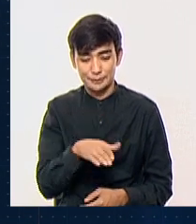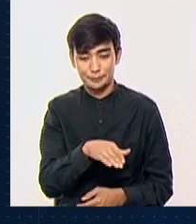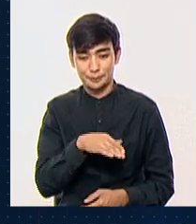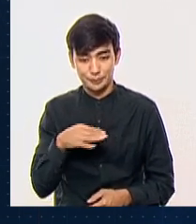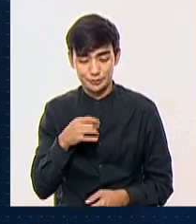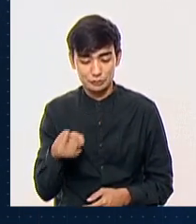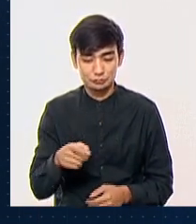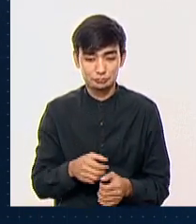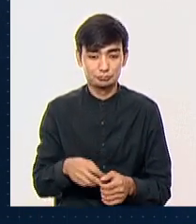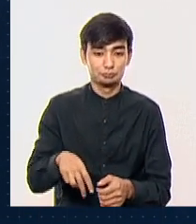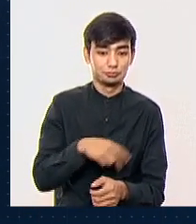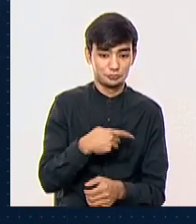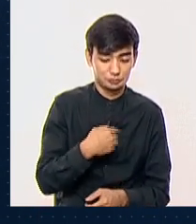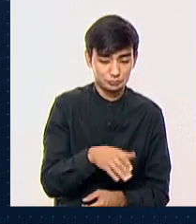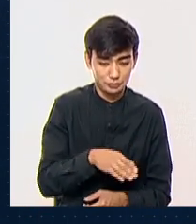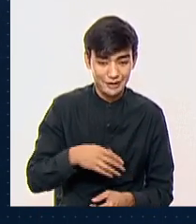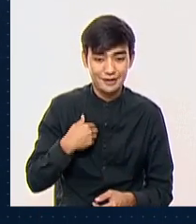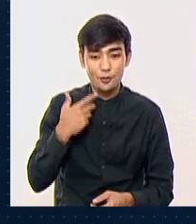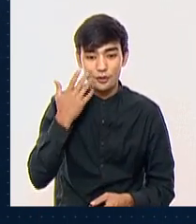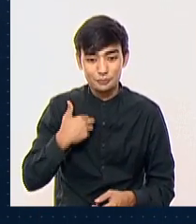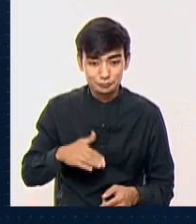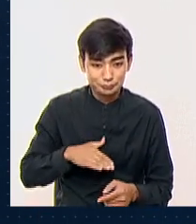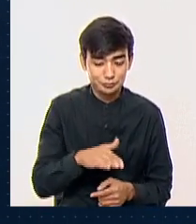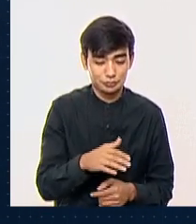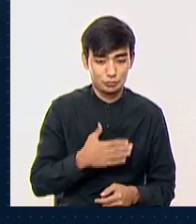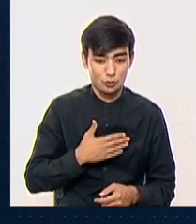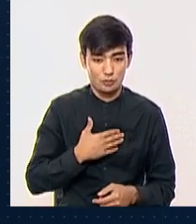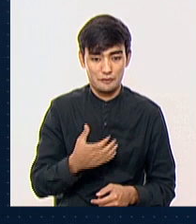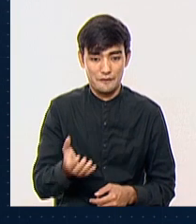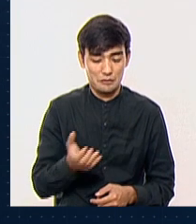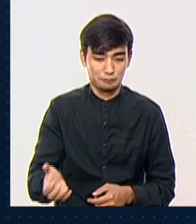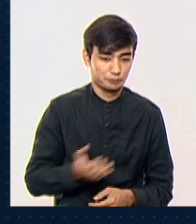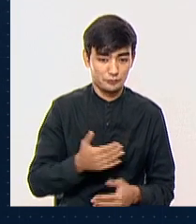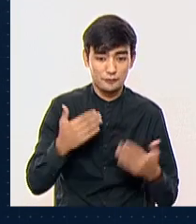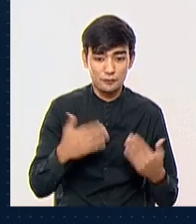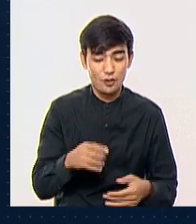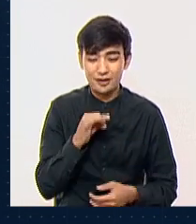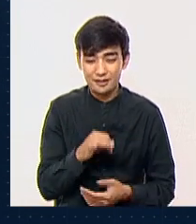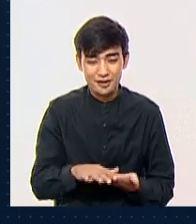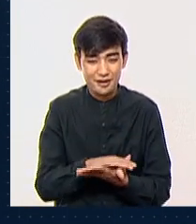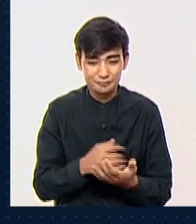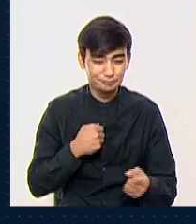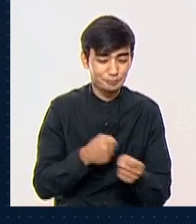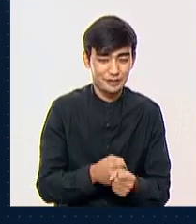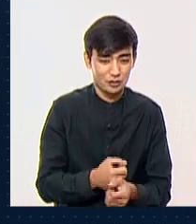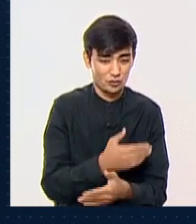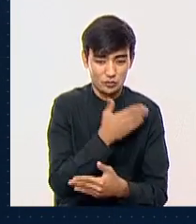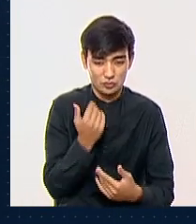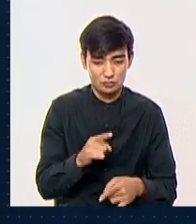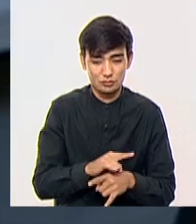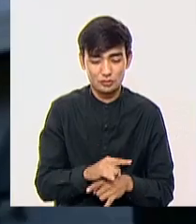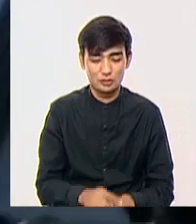она отошла в сторону. И когда я вперед поехал, она дернула мою дверь заднюю. Все, никакого инцидента, ничего такого не